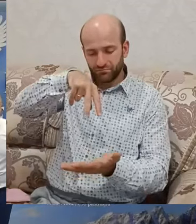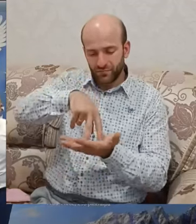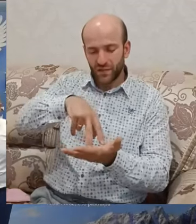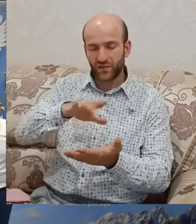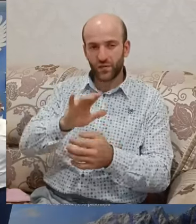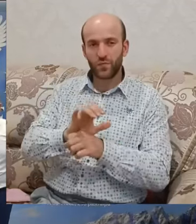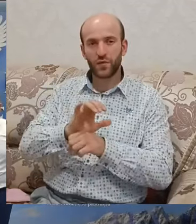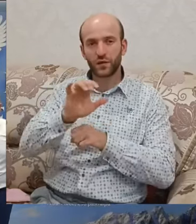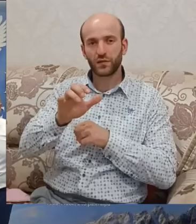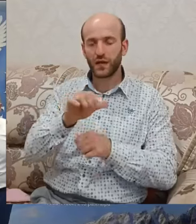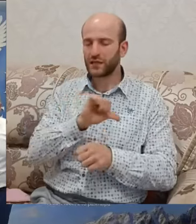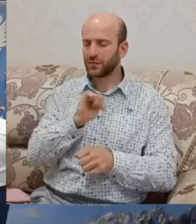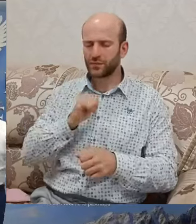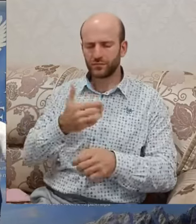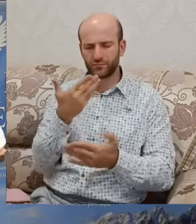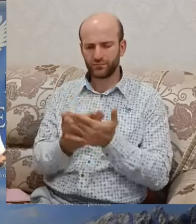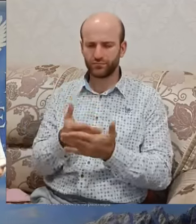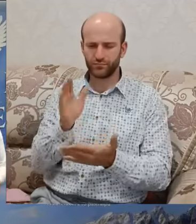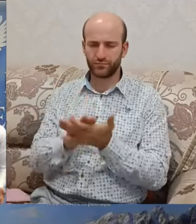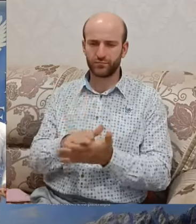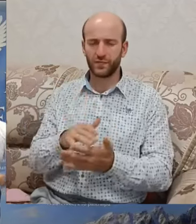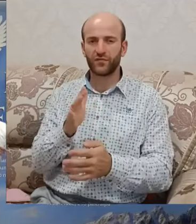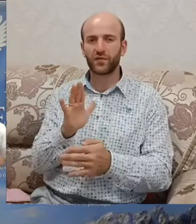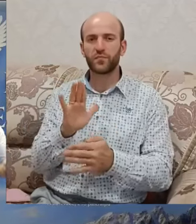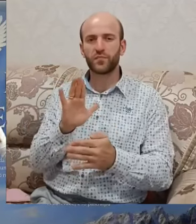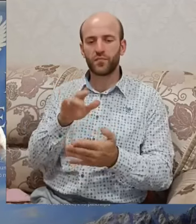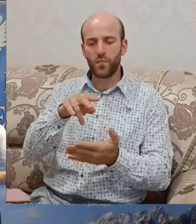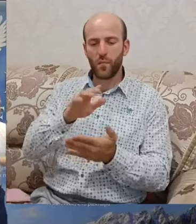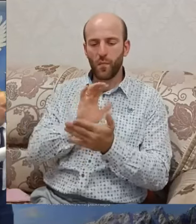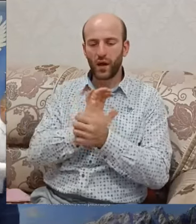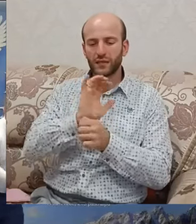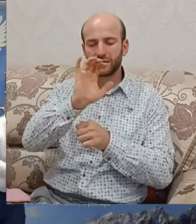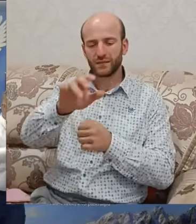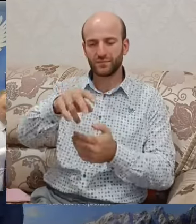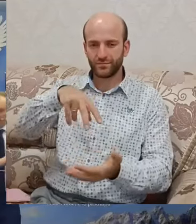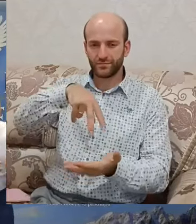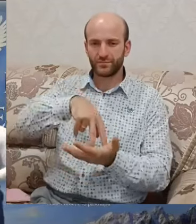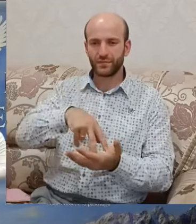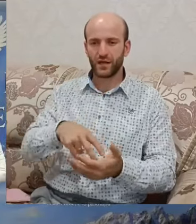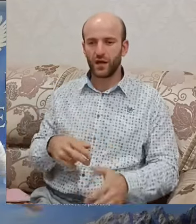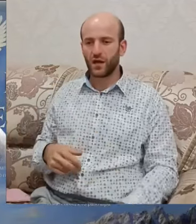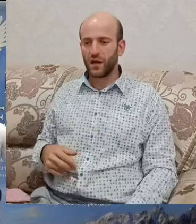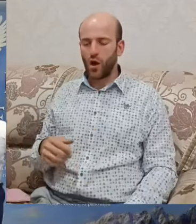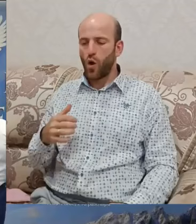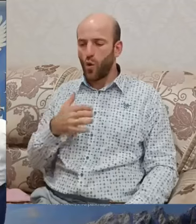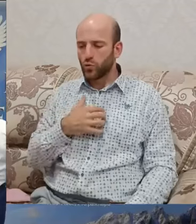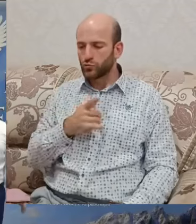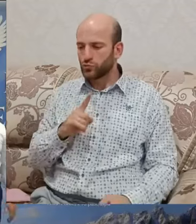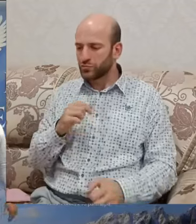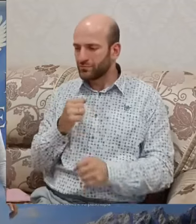А? Norisi kažką dirbti, daryti, ravėti, važiuoti. Хочется что-то делать. Viską.